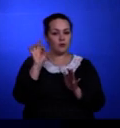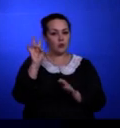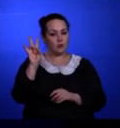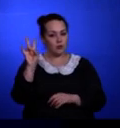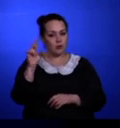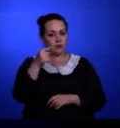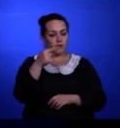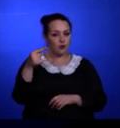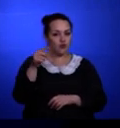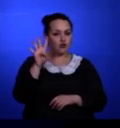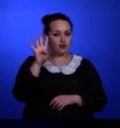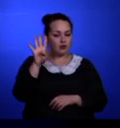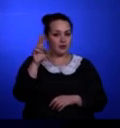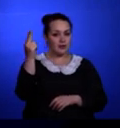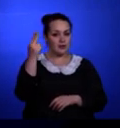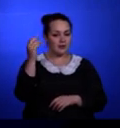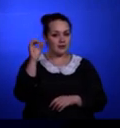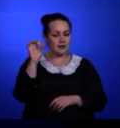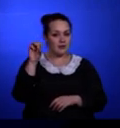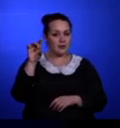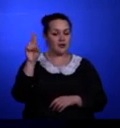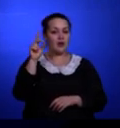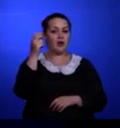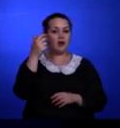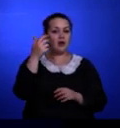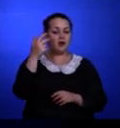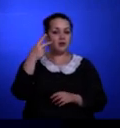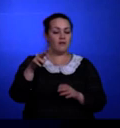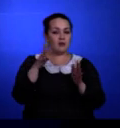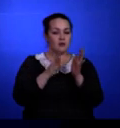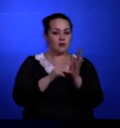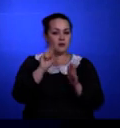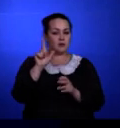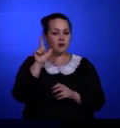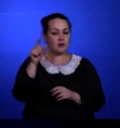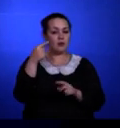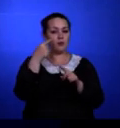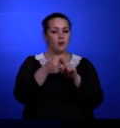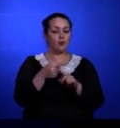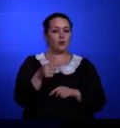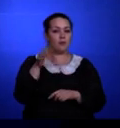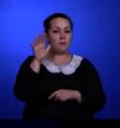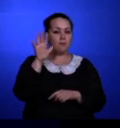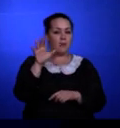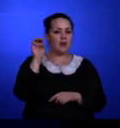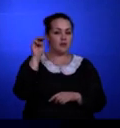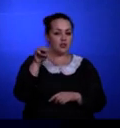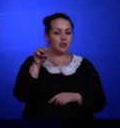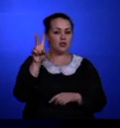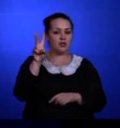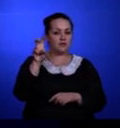четыре центнера 29 килограмм да еще прибавить 5 тысяч двести семьдесят шесть